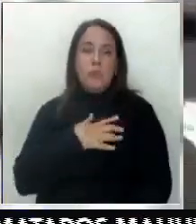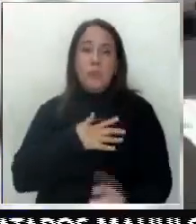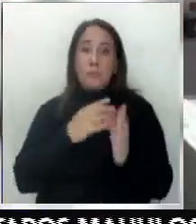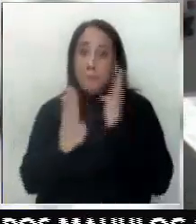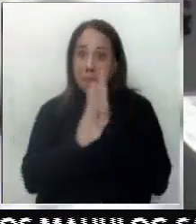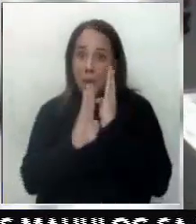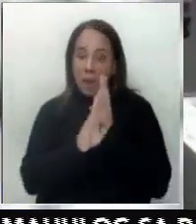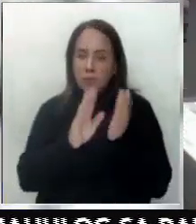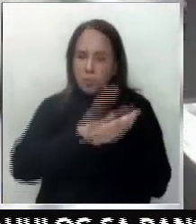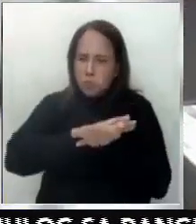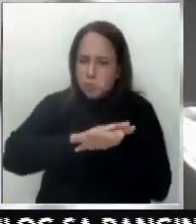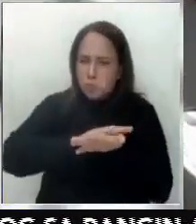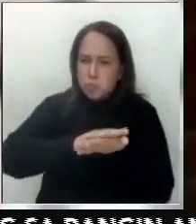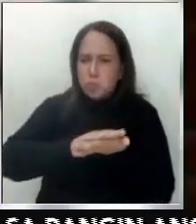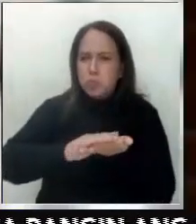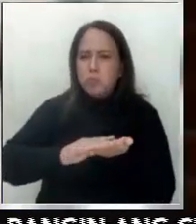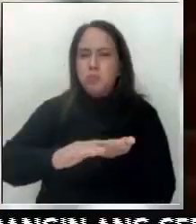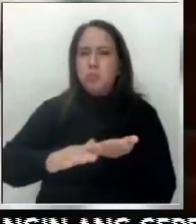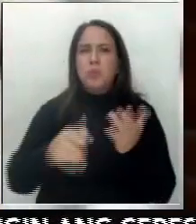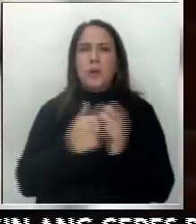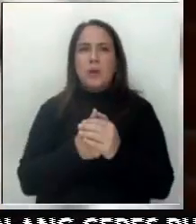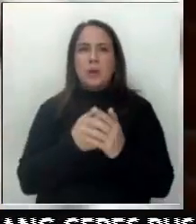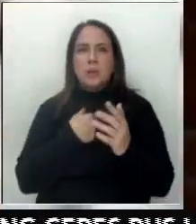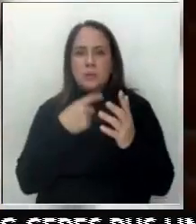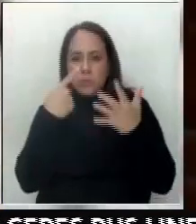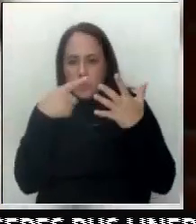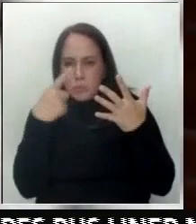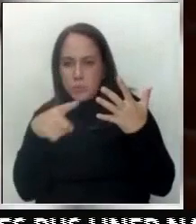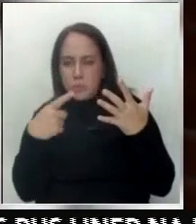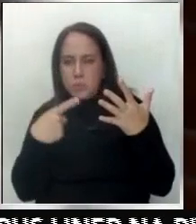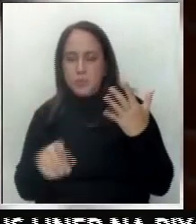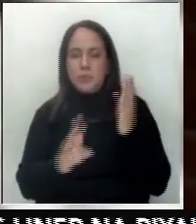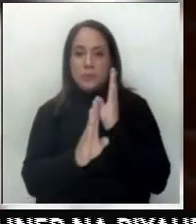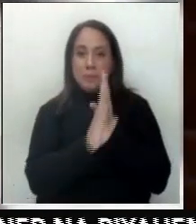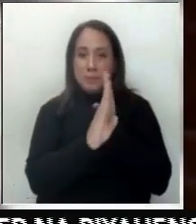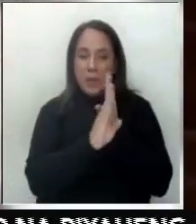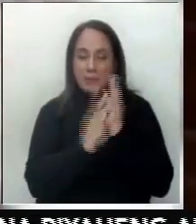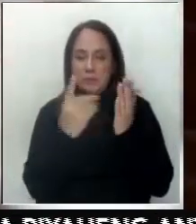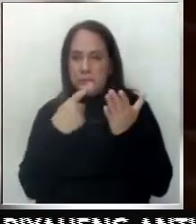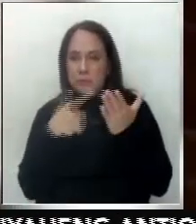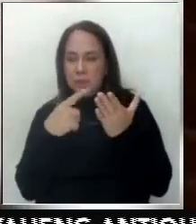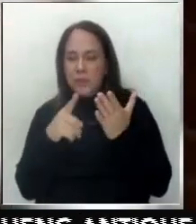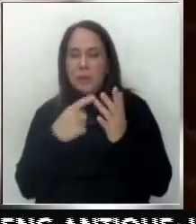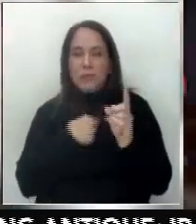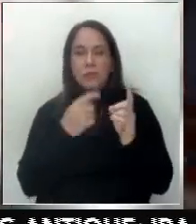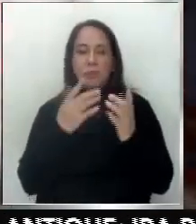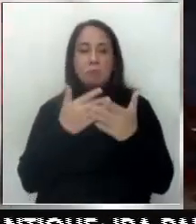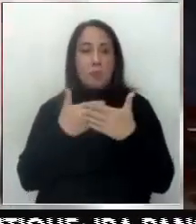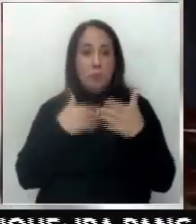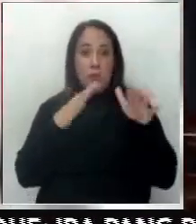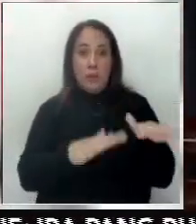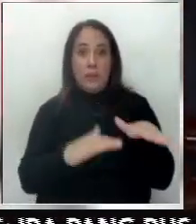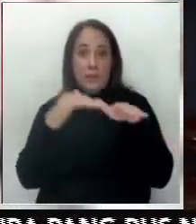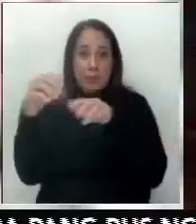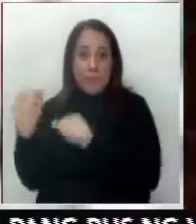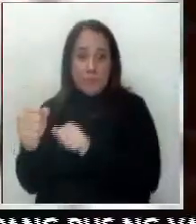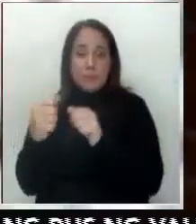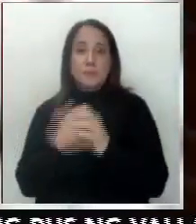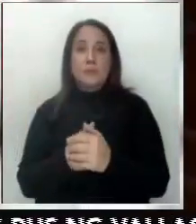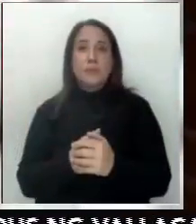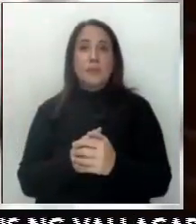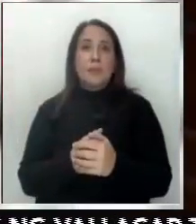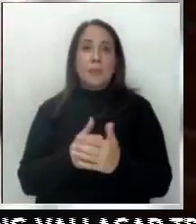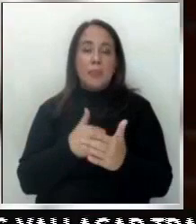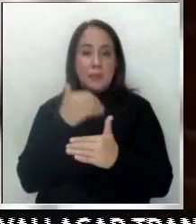bus. Titingnan namin yung ledgers sa terminal, kung ano yung kondisyon bago ito umalis. And then of course,